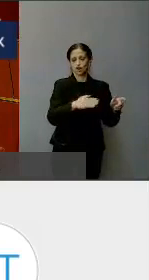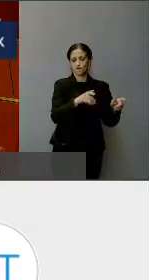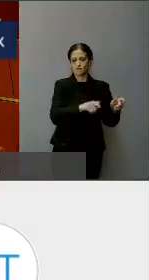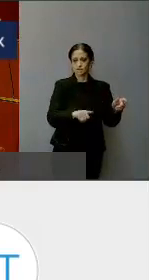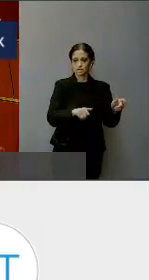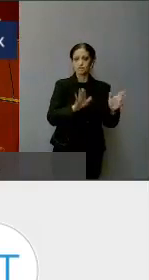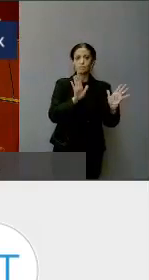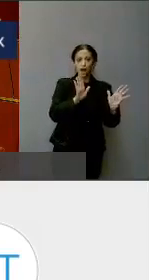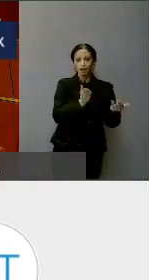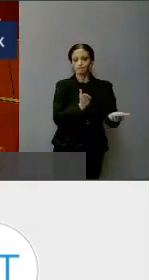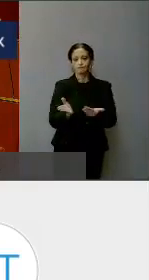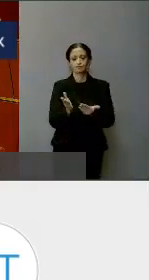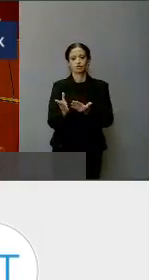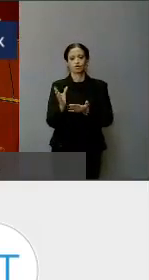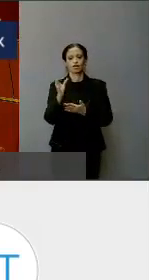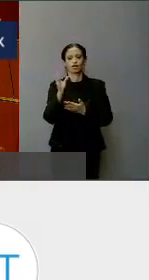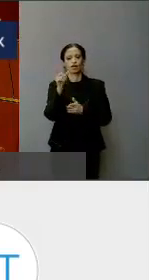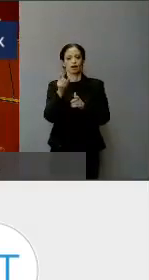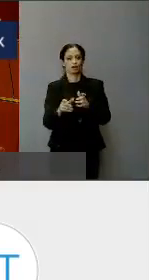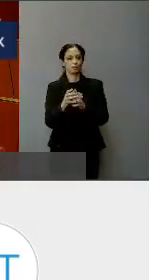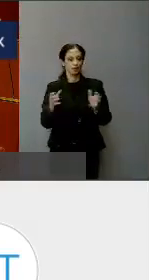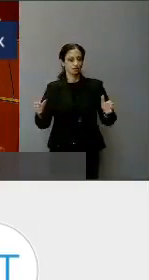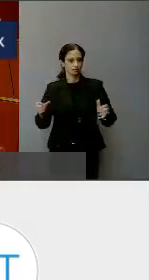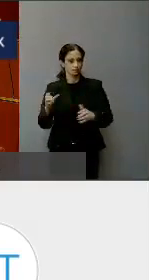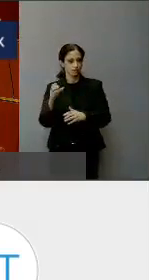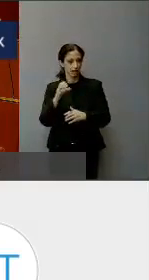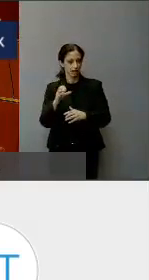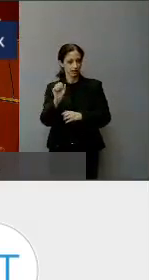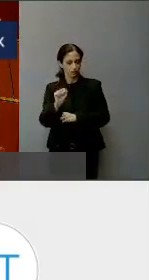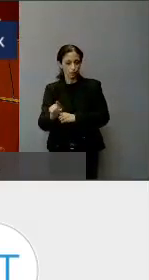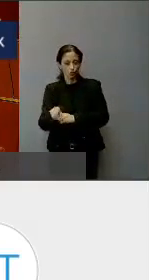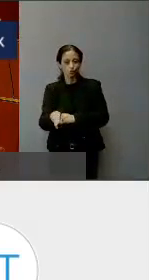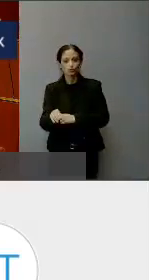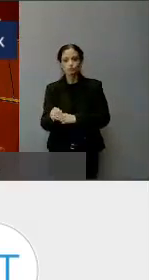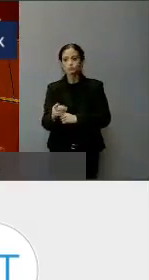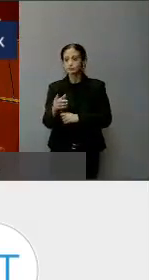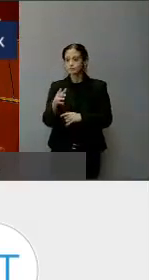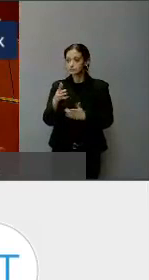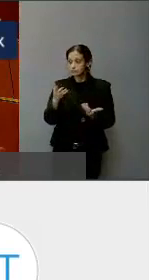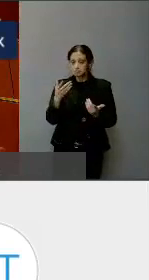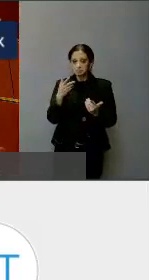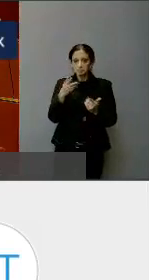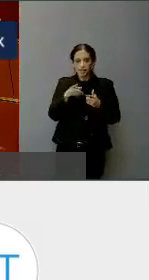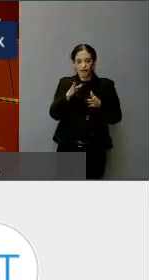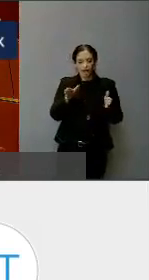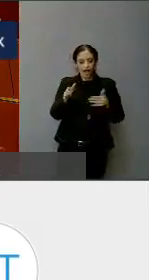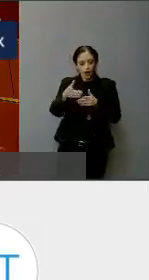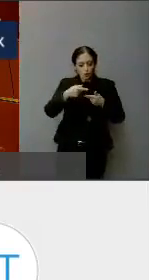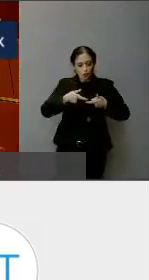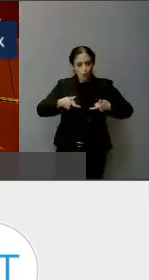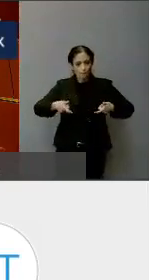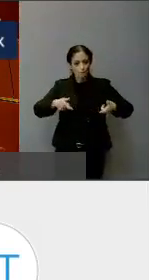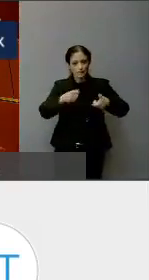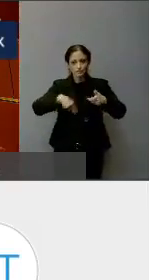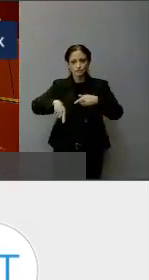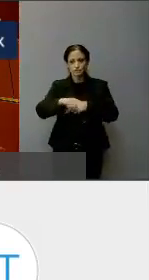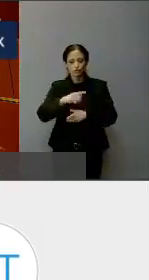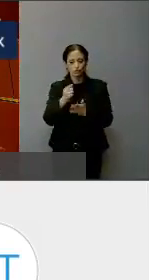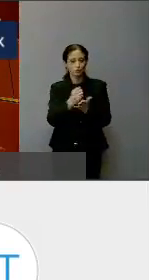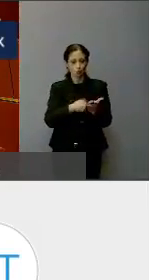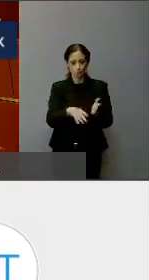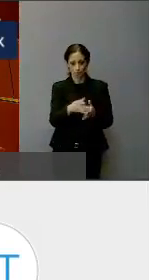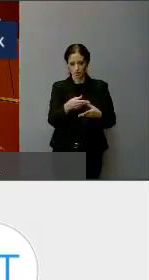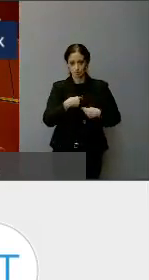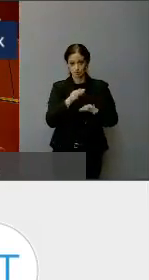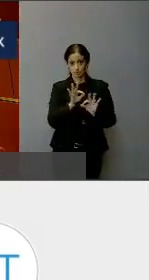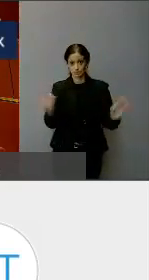perché ma davvero non si capisce perché e questo silenzio che abbiamo sentito in questa e nelle parole di commissione questo silenzio dei valori documenti non la sente di